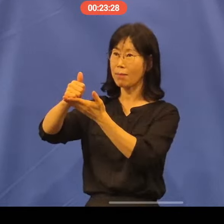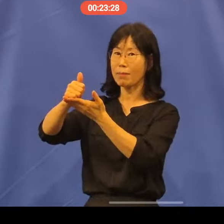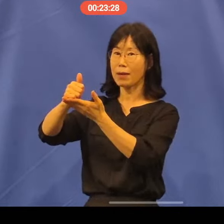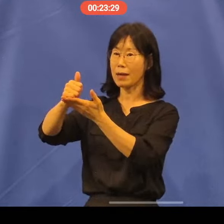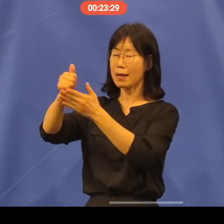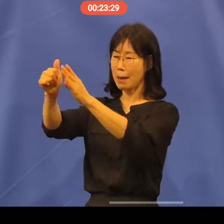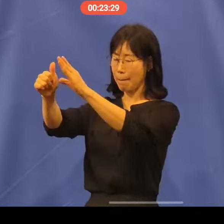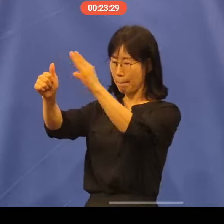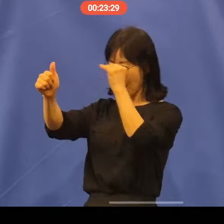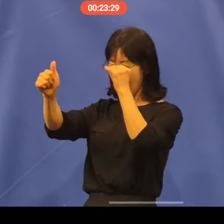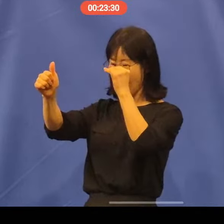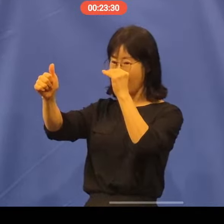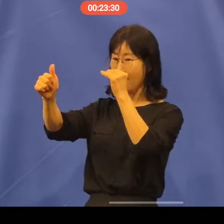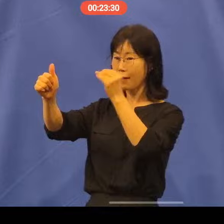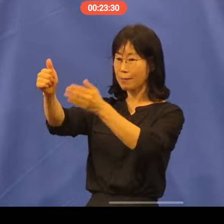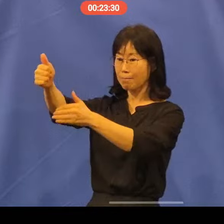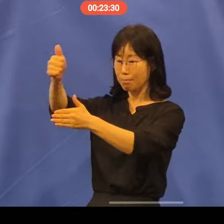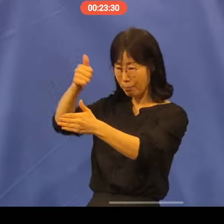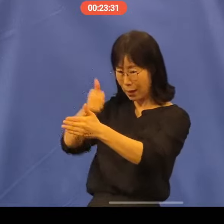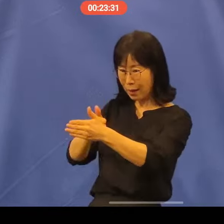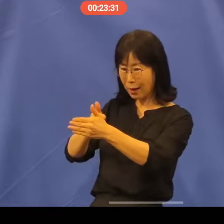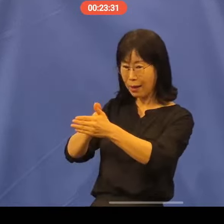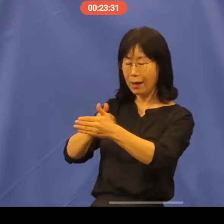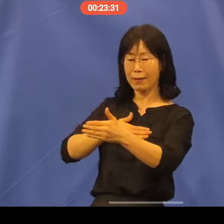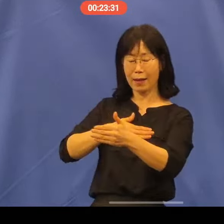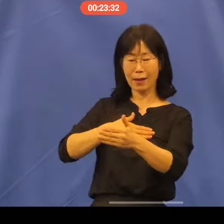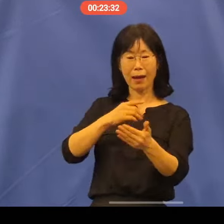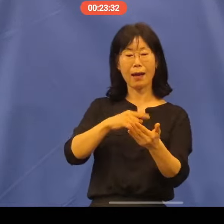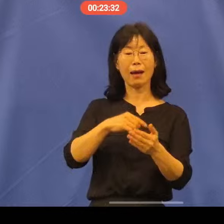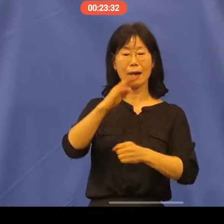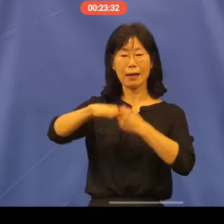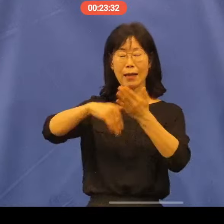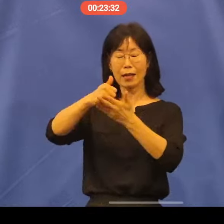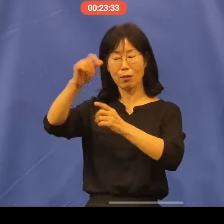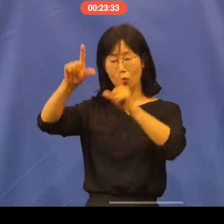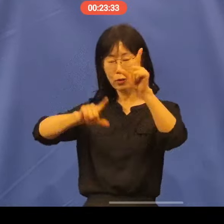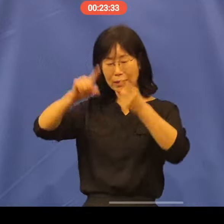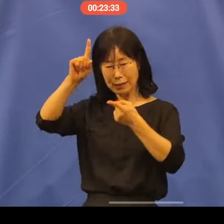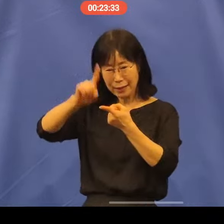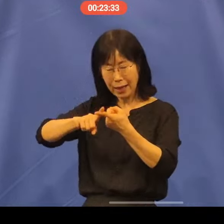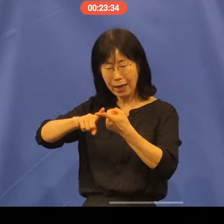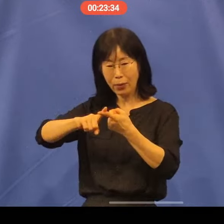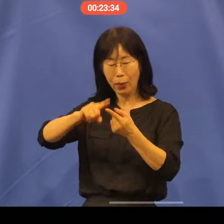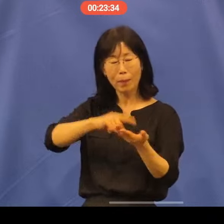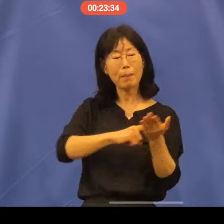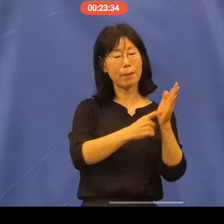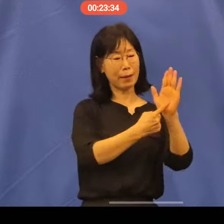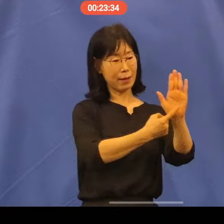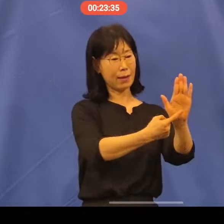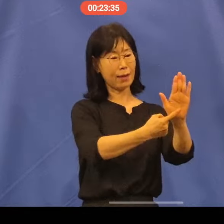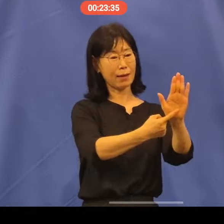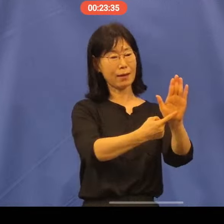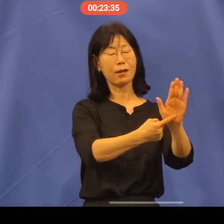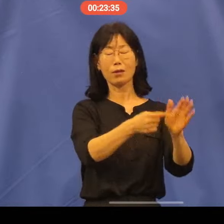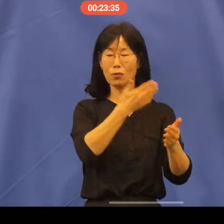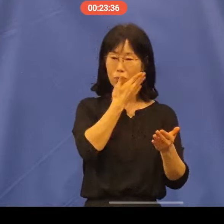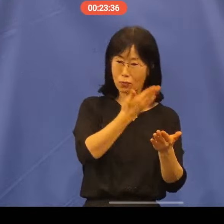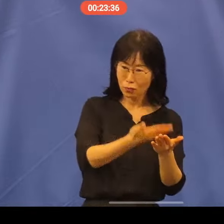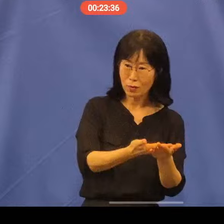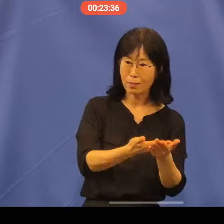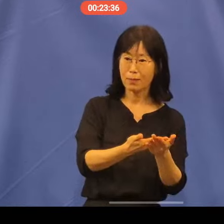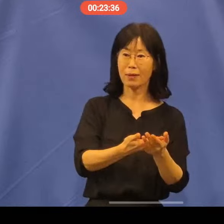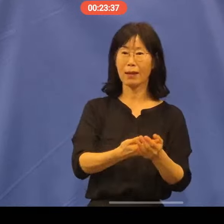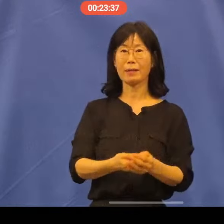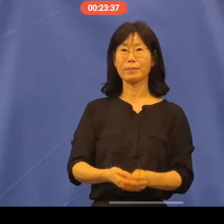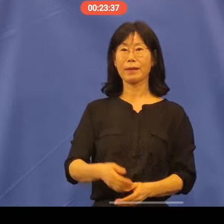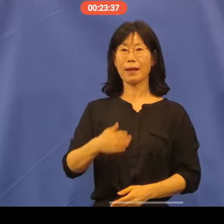것이냐, 이게 이제 우리의 삶의 초점이에요. 하나님이 그걸 원하신다는 거예요. 자, 그런데 여러분, 우리가 우리의 삶에 몰두하면 기쁨이